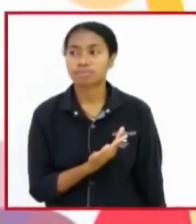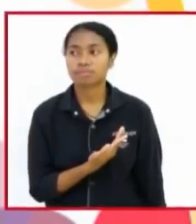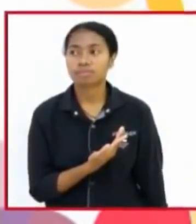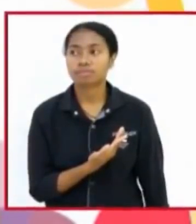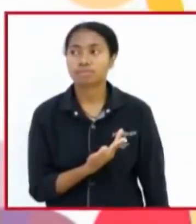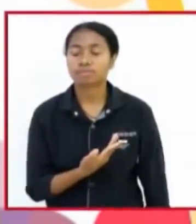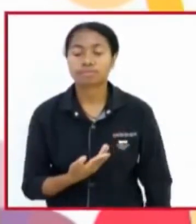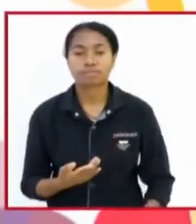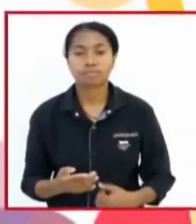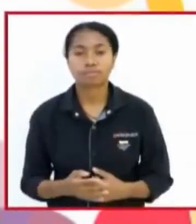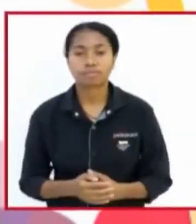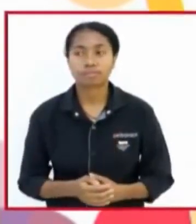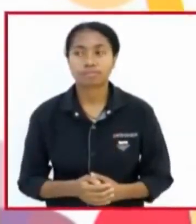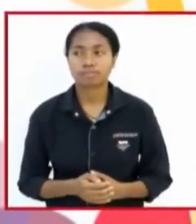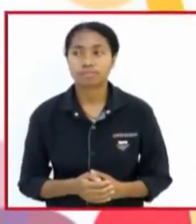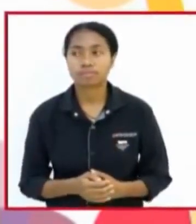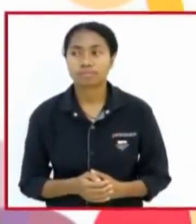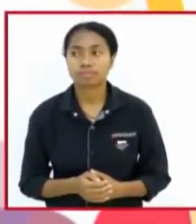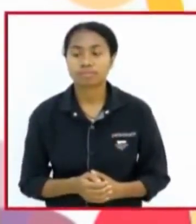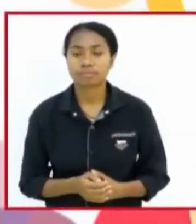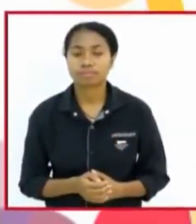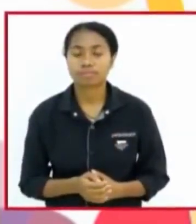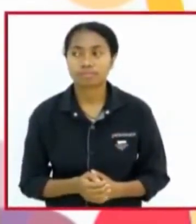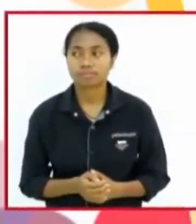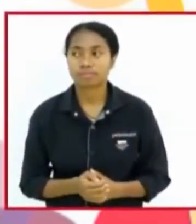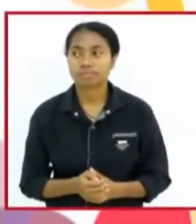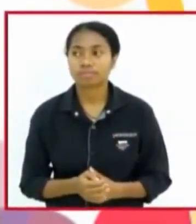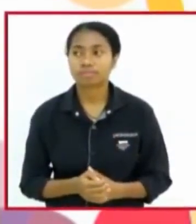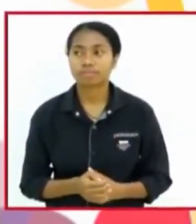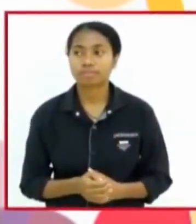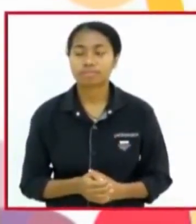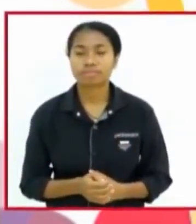utara barat tidak bisa karena laut